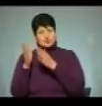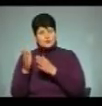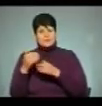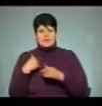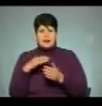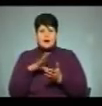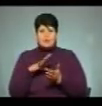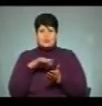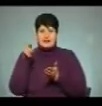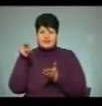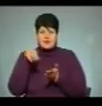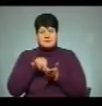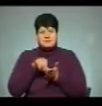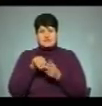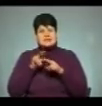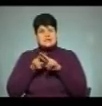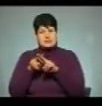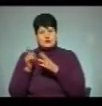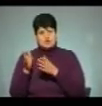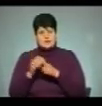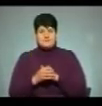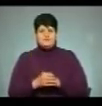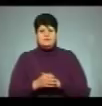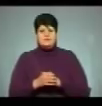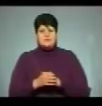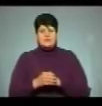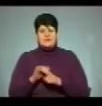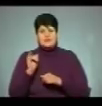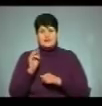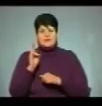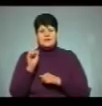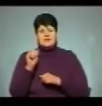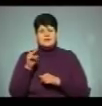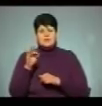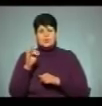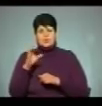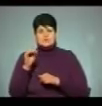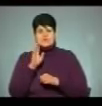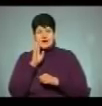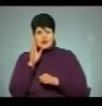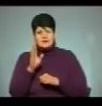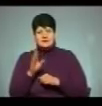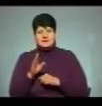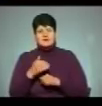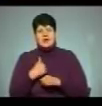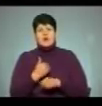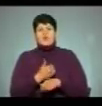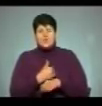там була Зірочка, і Катрусин ранок. Я хочу озвучувати